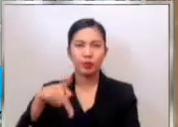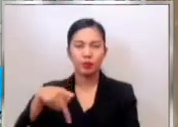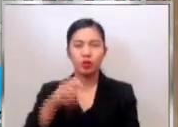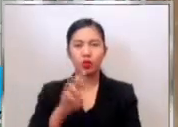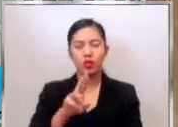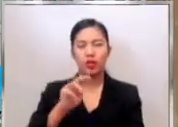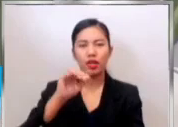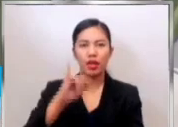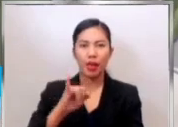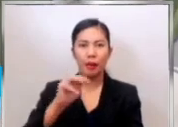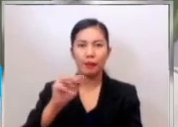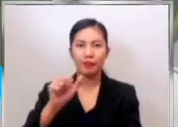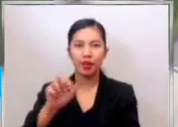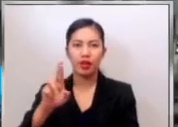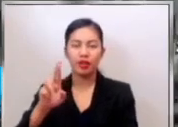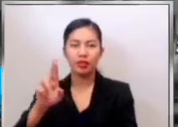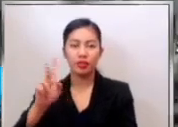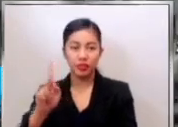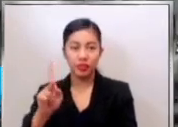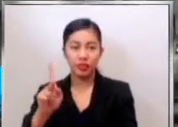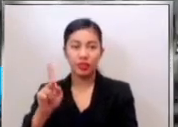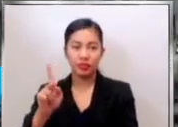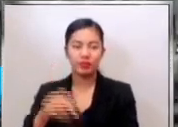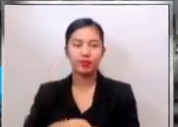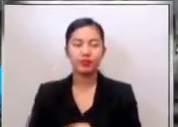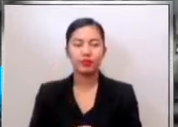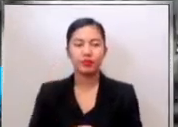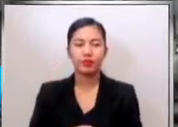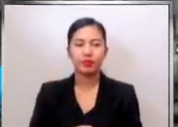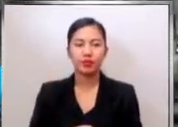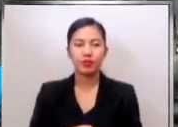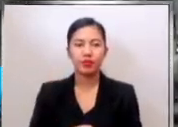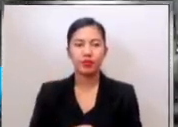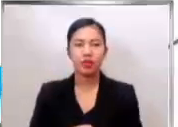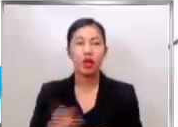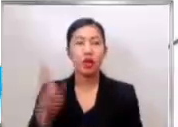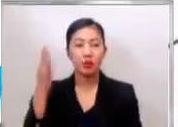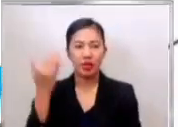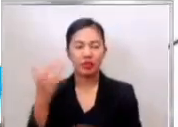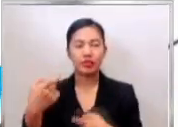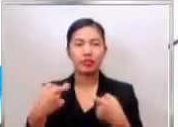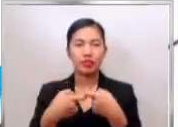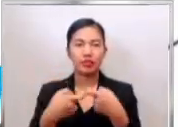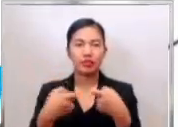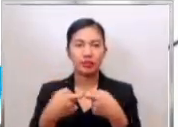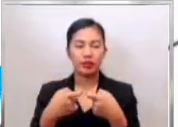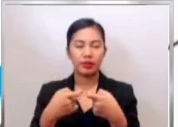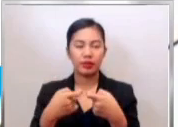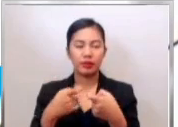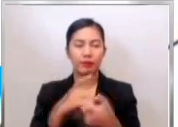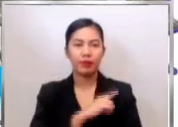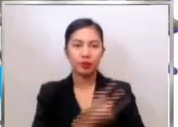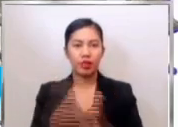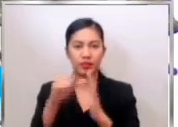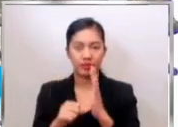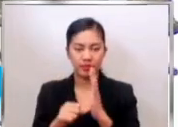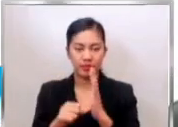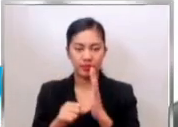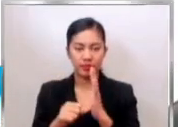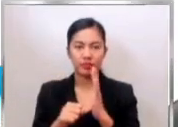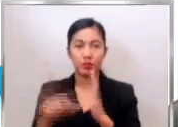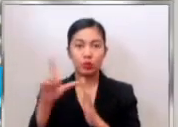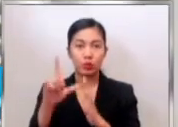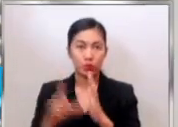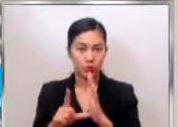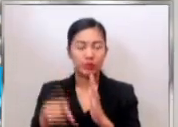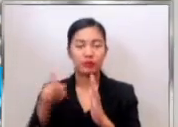Electricity Market Operator of the Philippines. Sa ilalim daw kasi ng Electric Power Industry Reform Act o EPIRA Law, kailangan lang ng isang